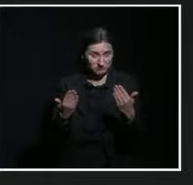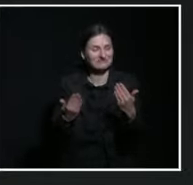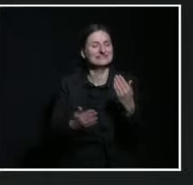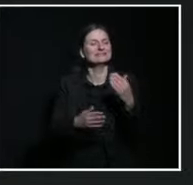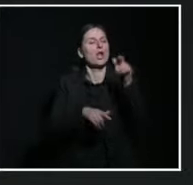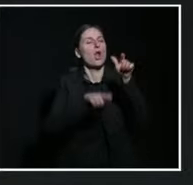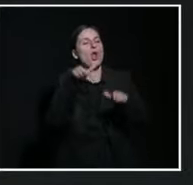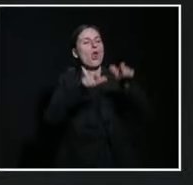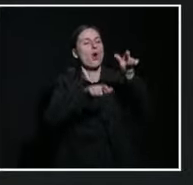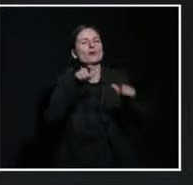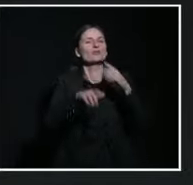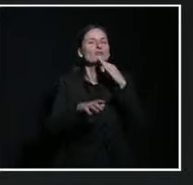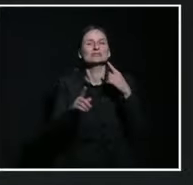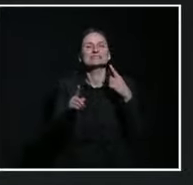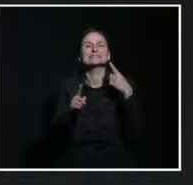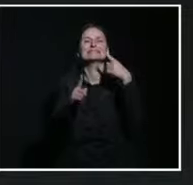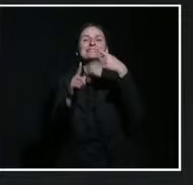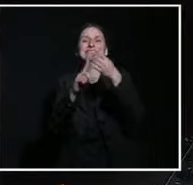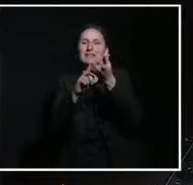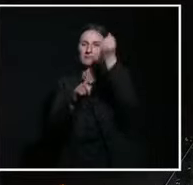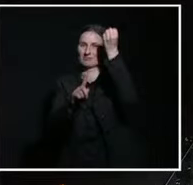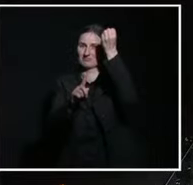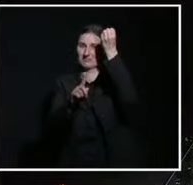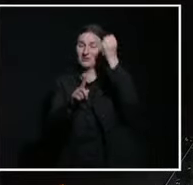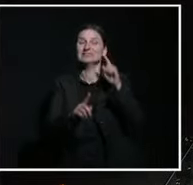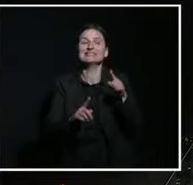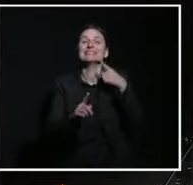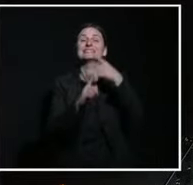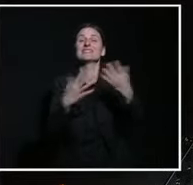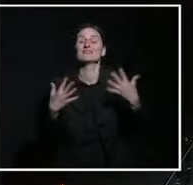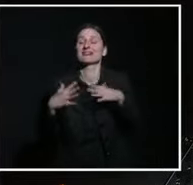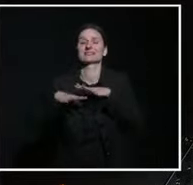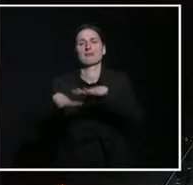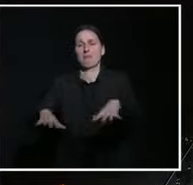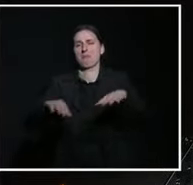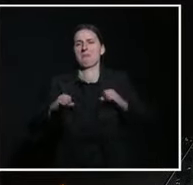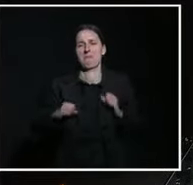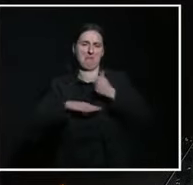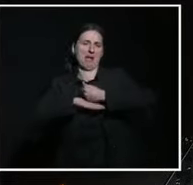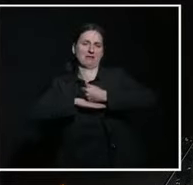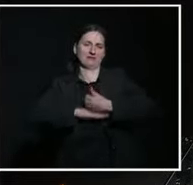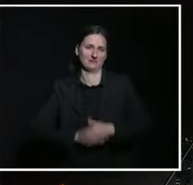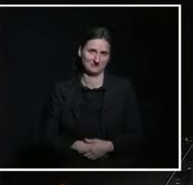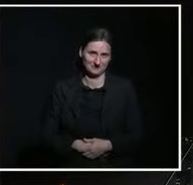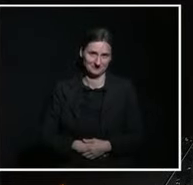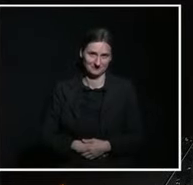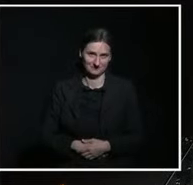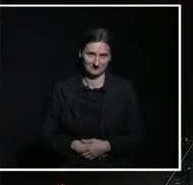ihr eigentliches Ziel erreichen, nämlich an die Macht kommen.